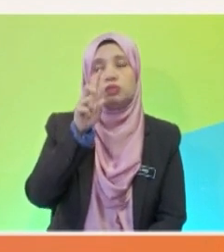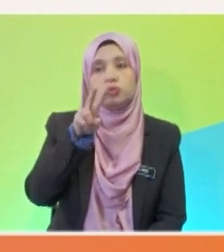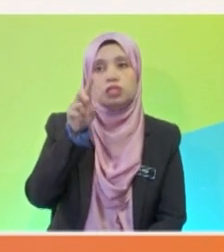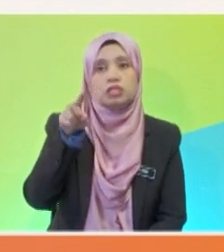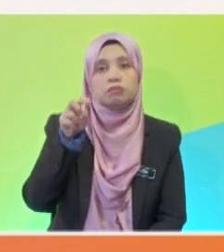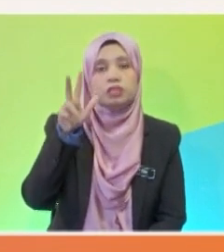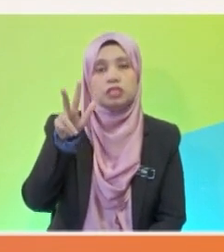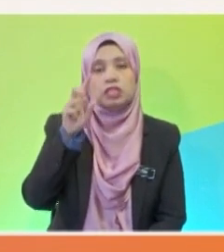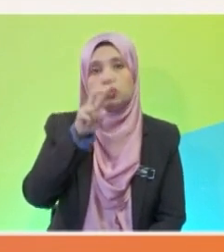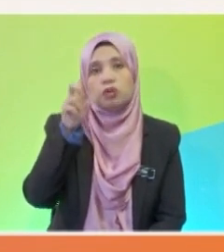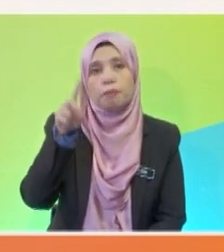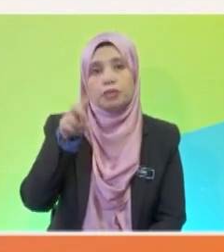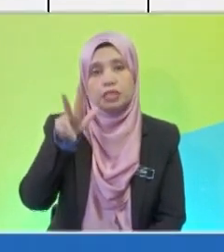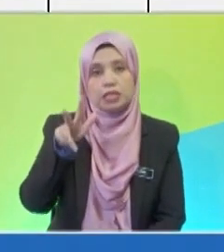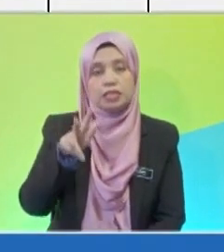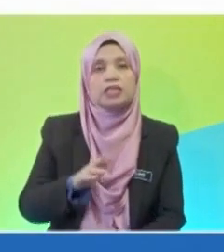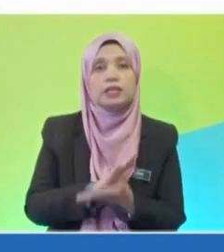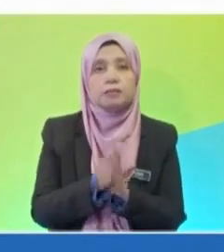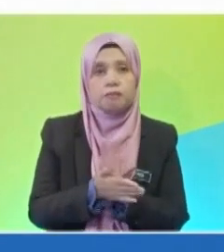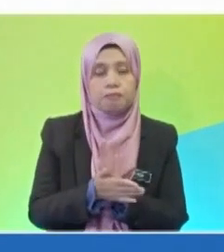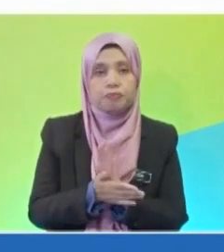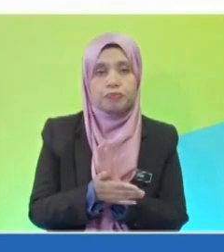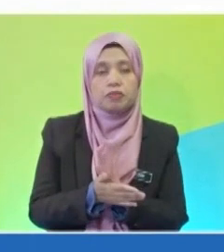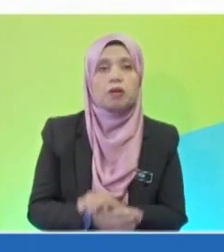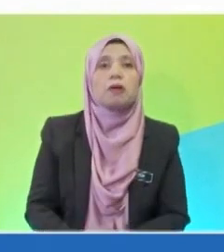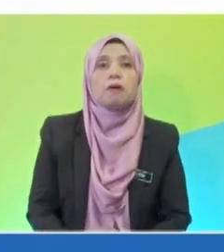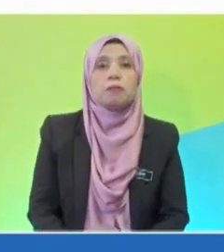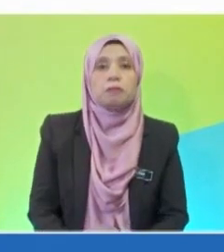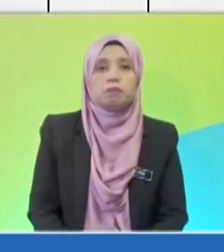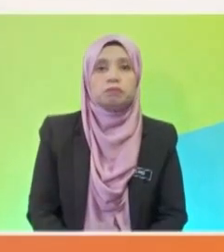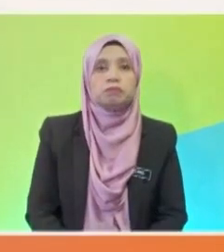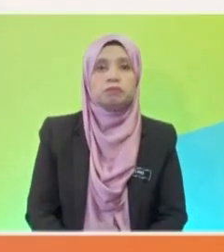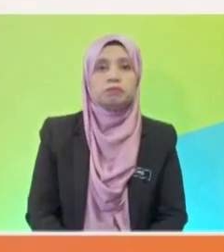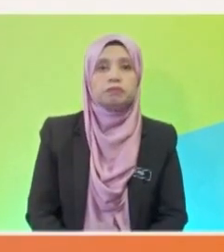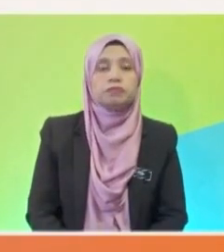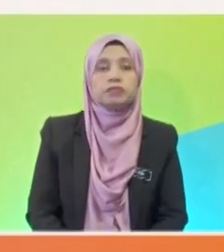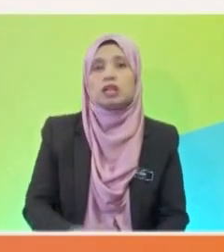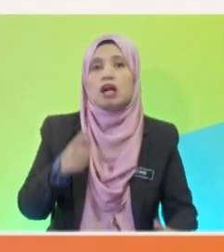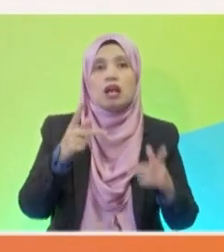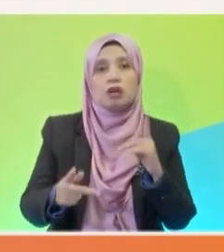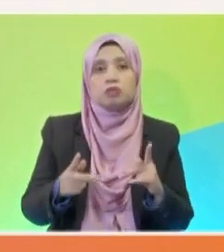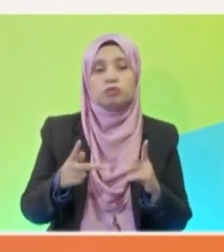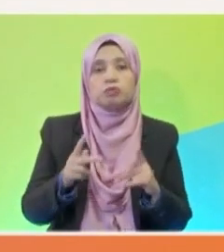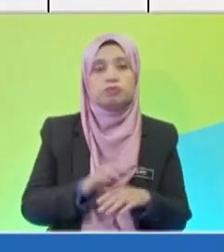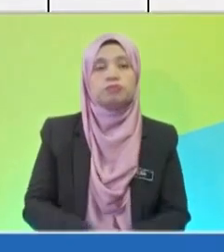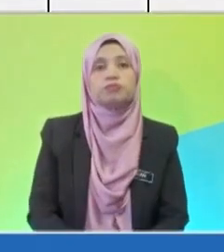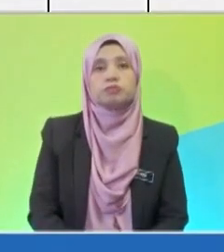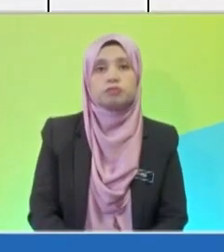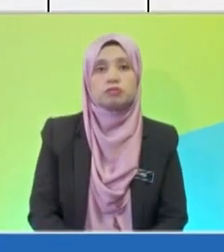2/3 macam tu. Jadi, cikgu tunjuk di sini. Sekiranya, cikgu tunjuk di